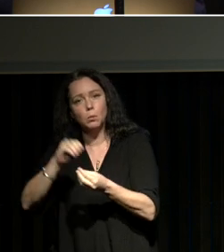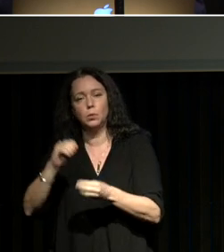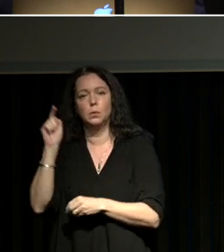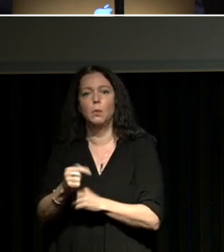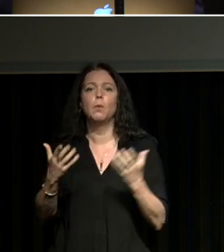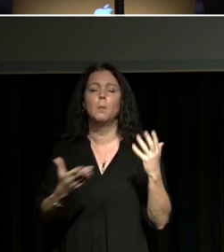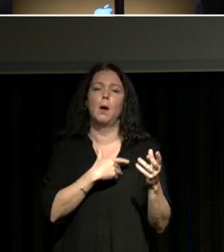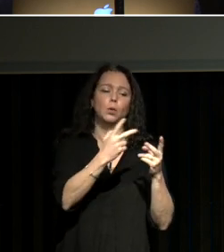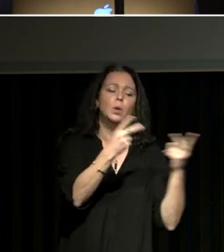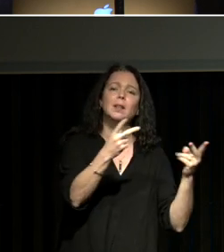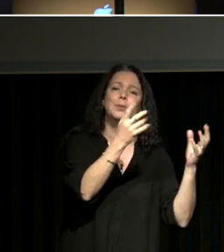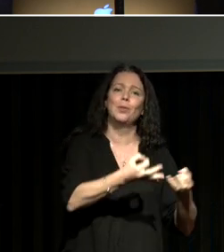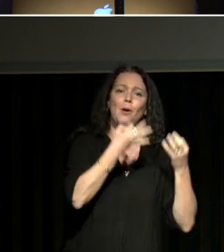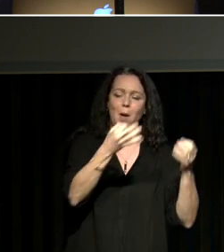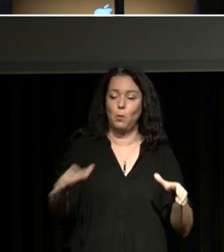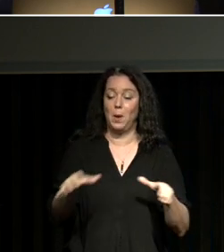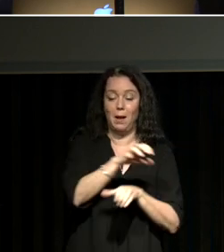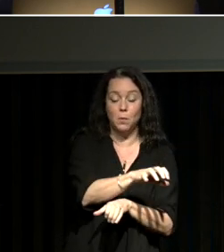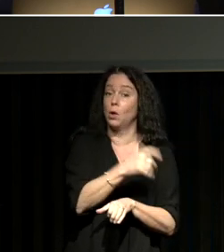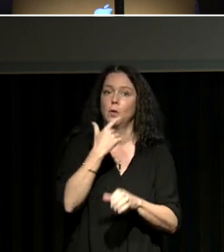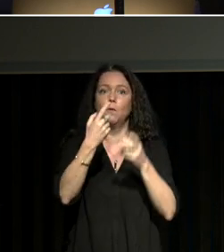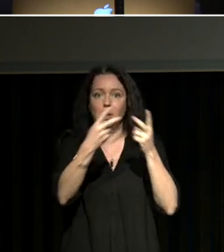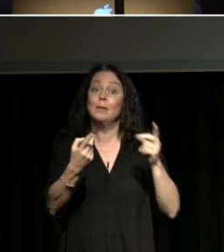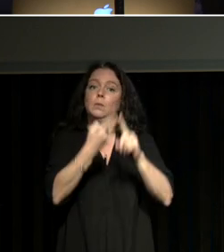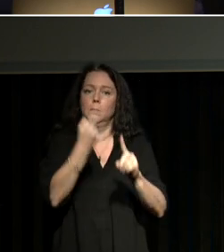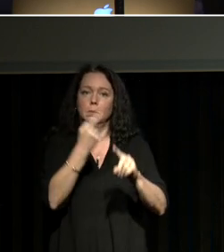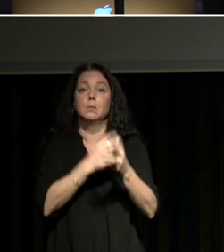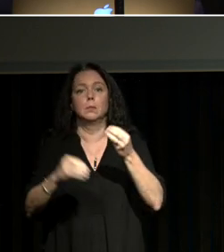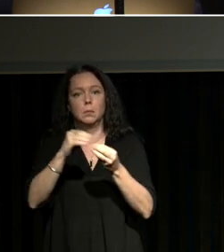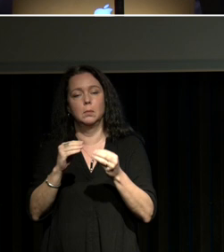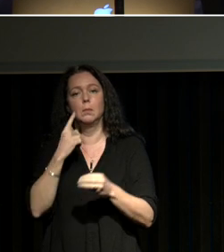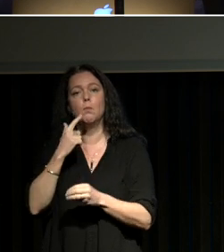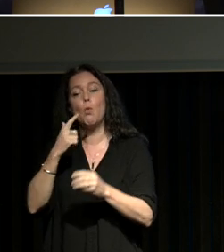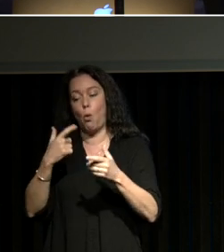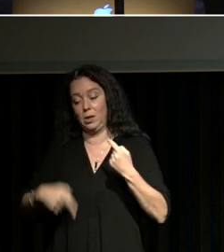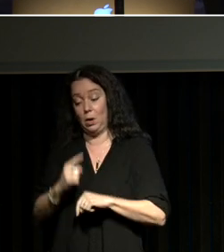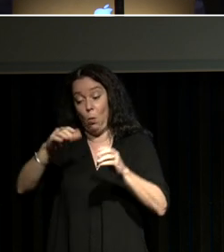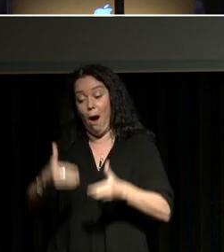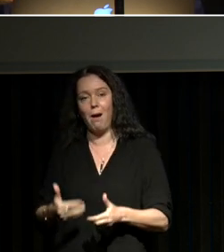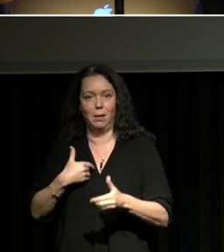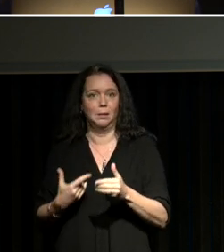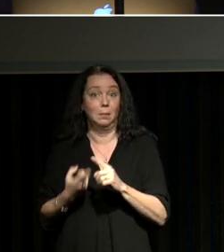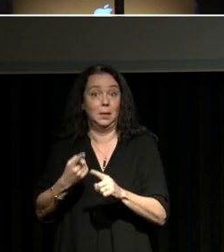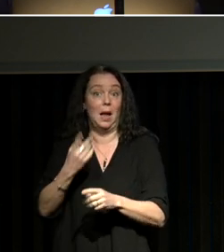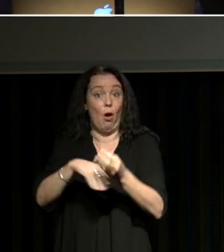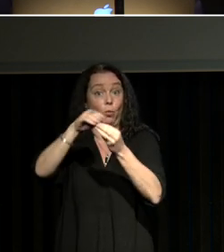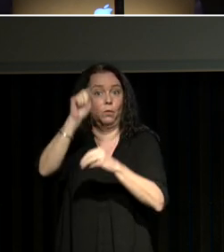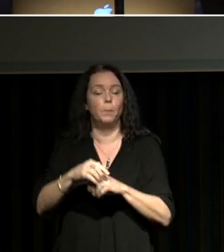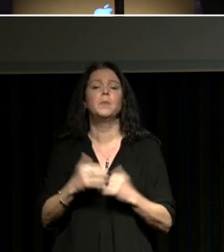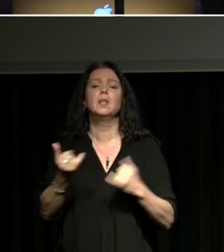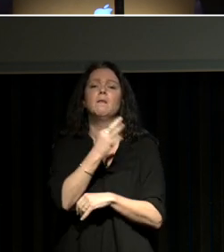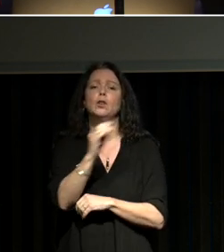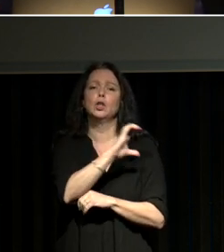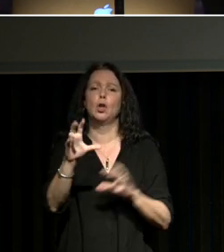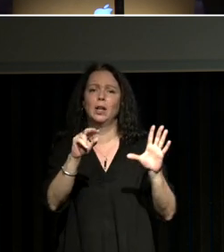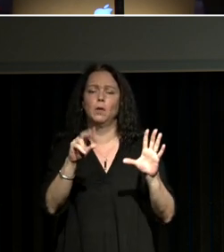aux autorisations normales pour faire du prélèvement, pour faire ce type de prélèvement d'organes en arrêt circulatoire. En France, il y a 180 établissements autorisés